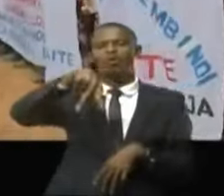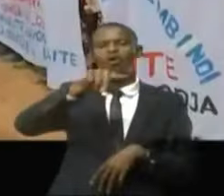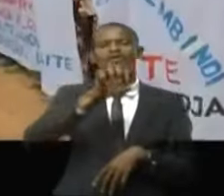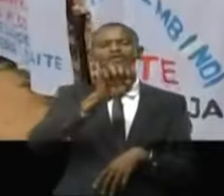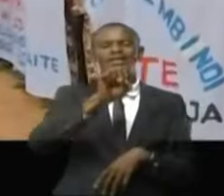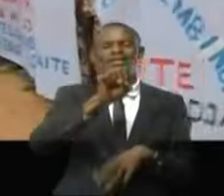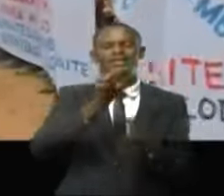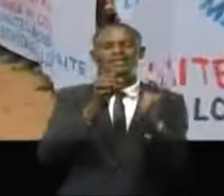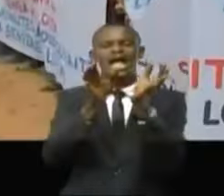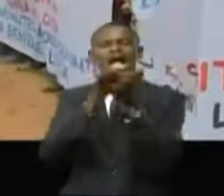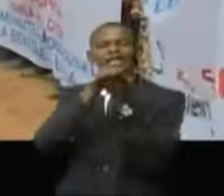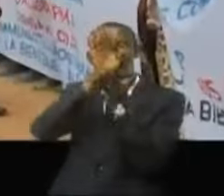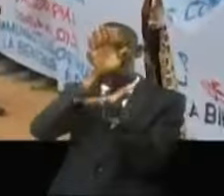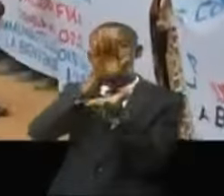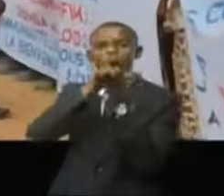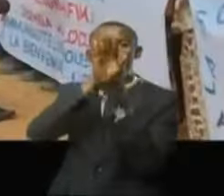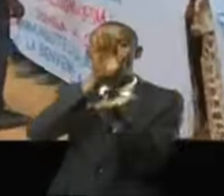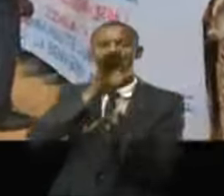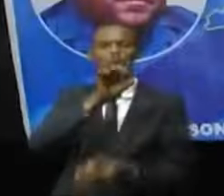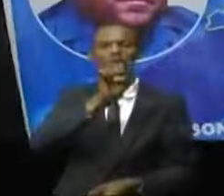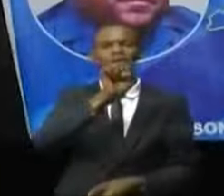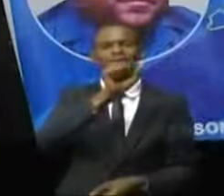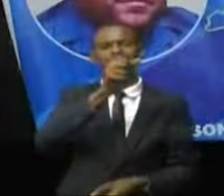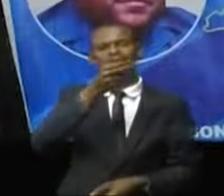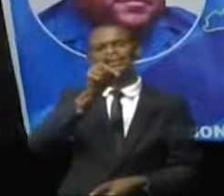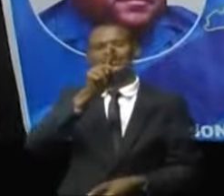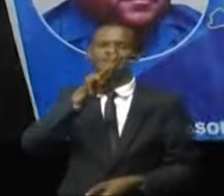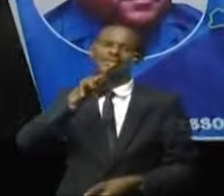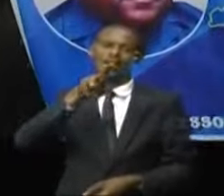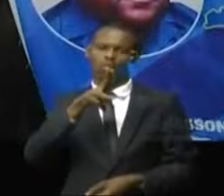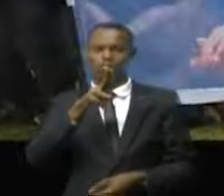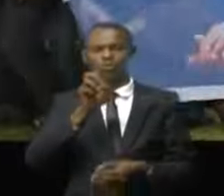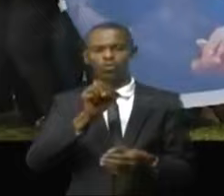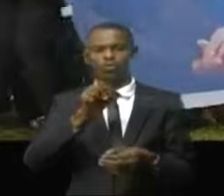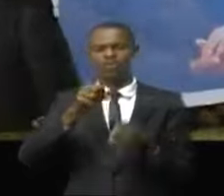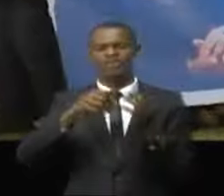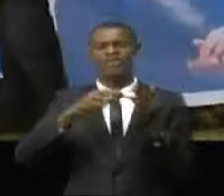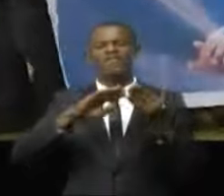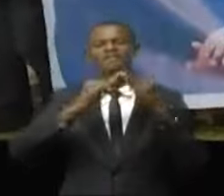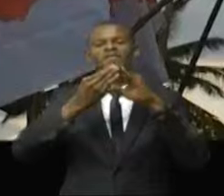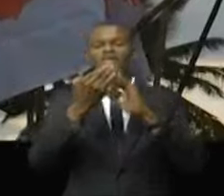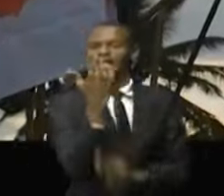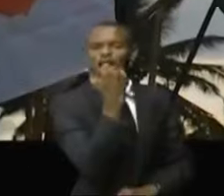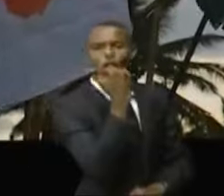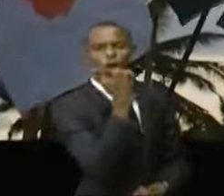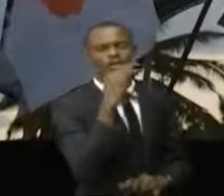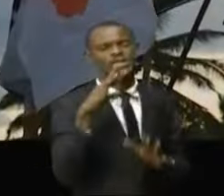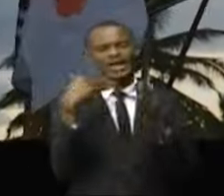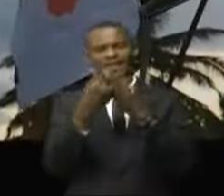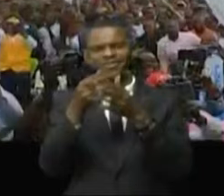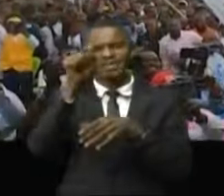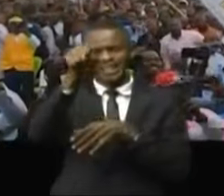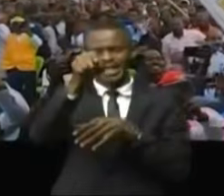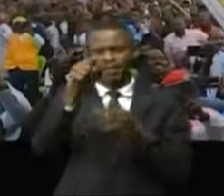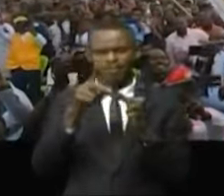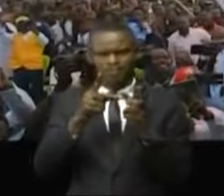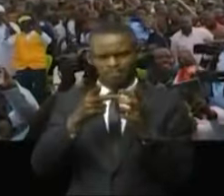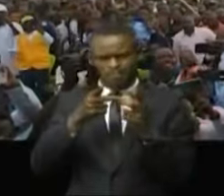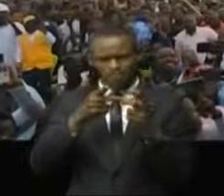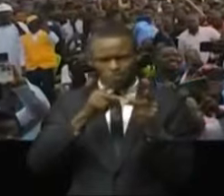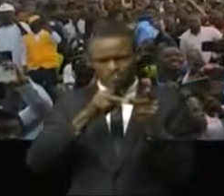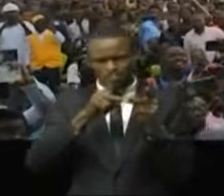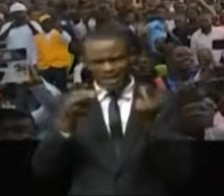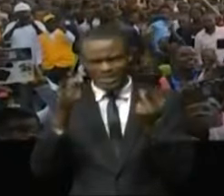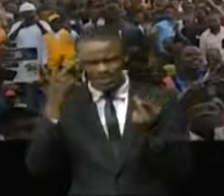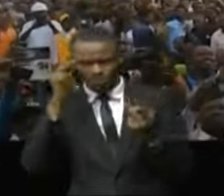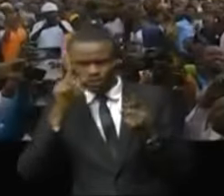du Sankouroua, c'est Félix Antoine Tshisekedi Tshilombo. Tous les partis membres de l'Union sacrée de la Nation ont tous répondu à l'appel pour réserver